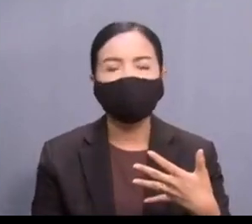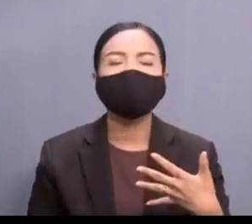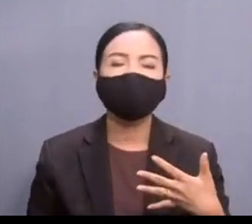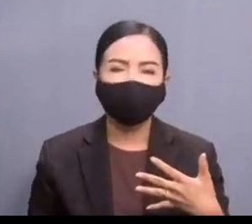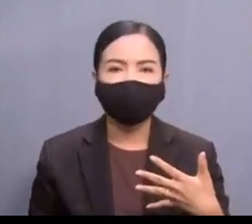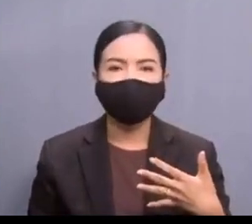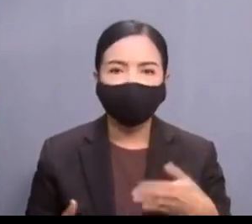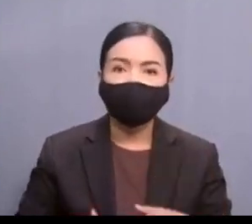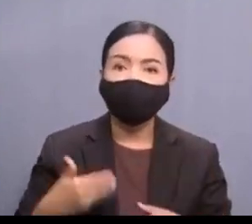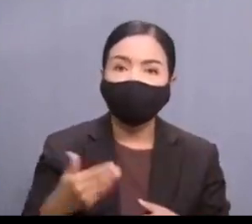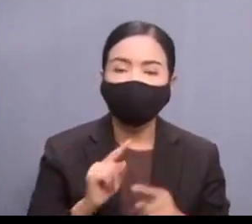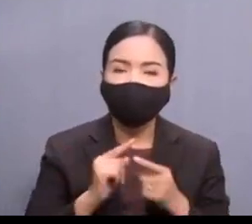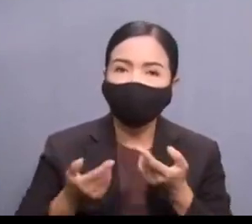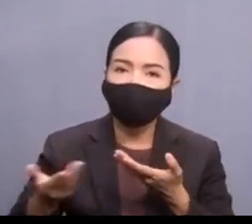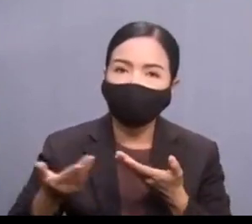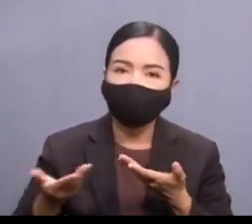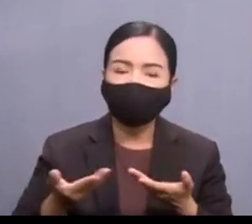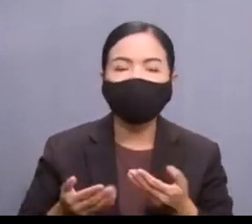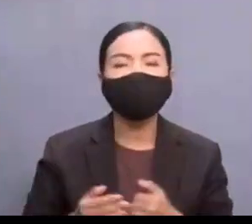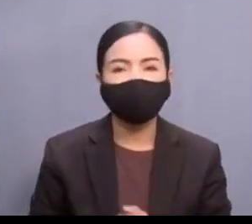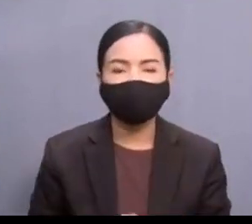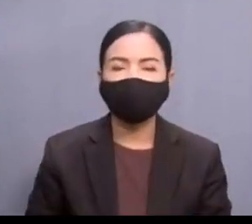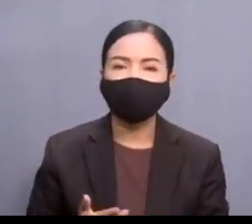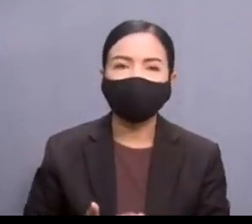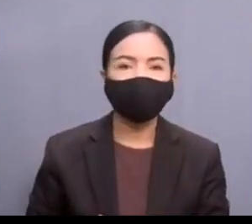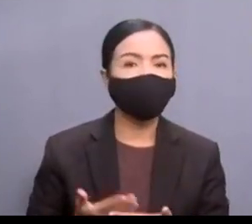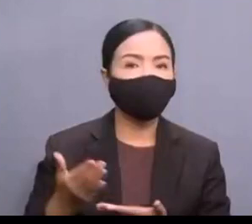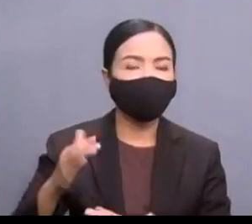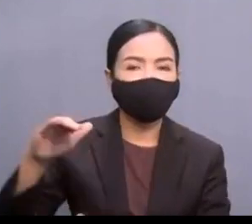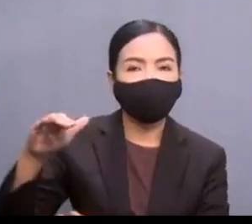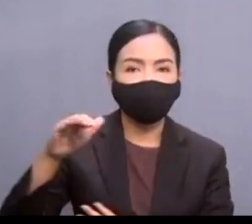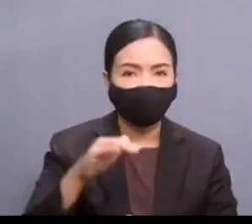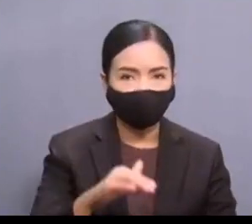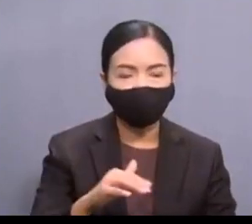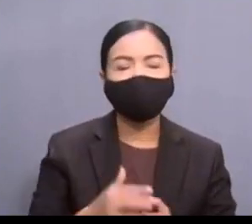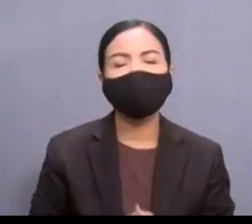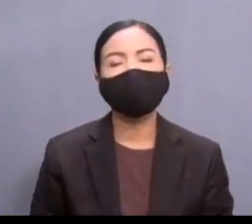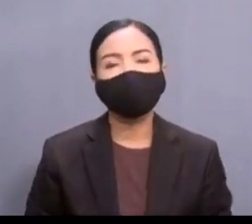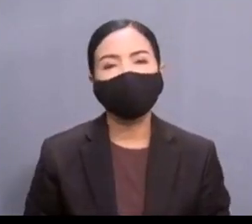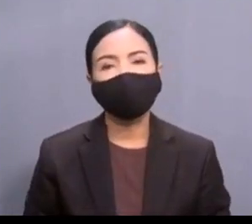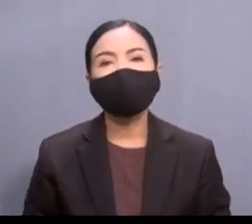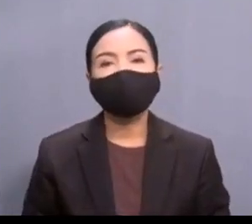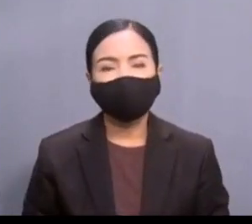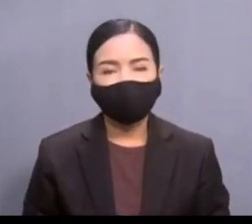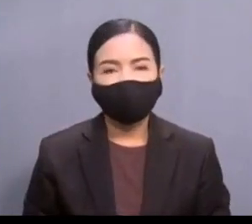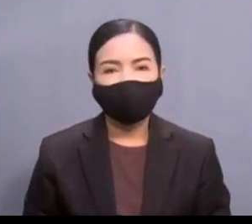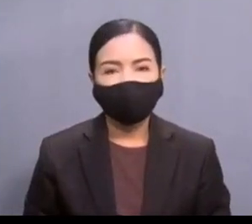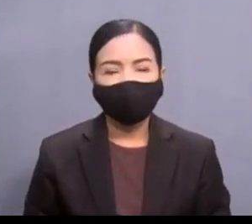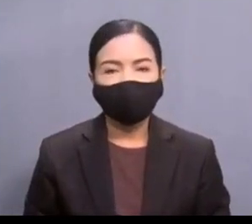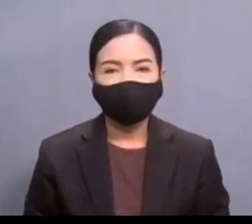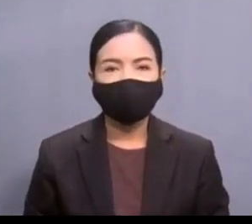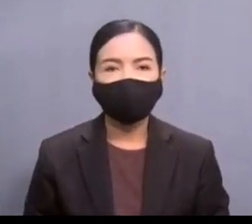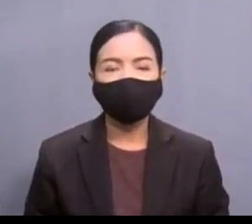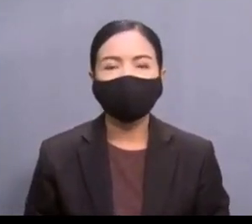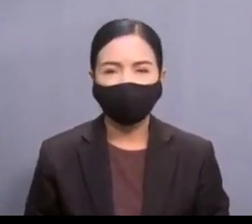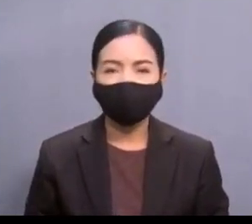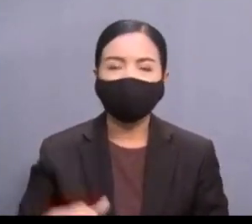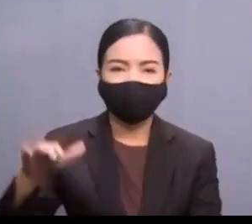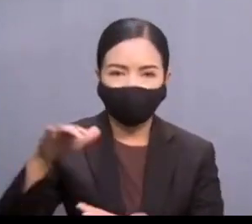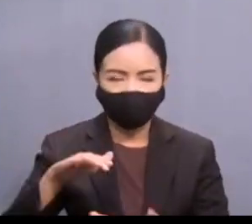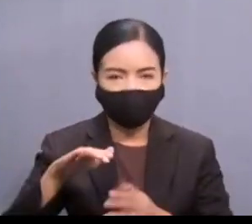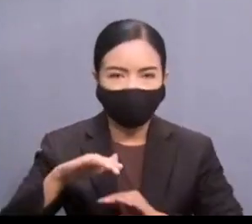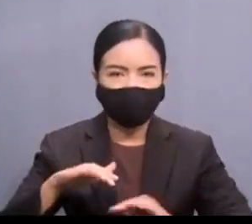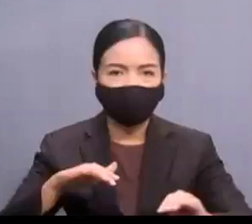จากนี่ไปน่ะเป็นเรื่องของการเจรจาในการซื้อนะครับในการนำเข้านะแล้วก็ในการกระจ่าย